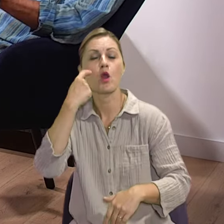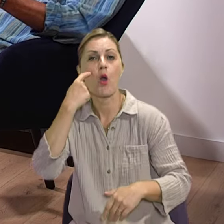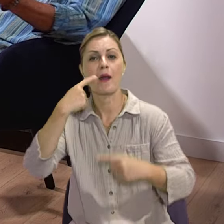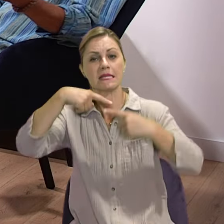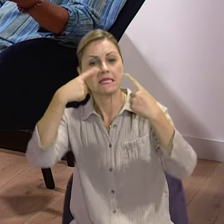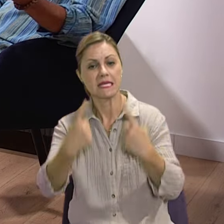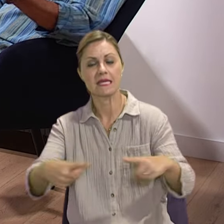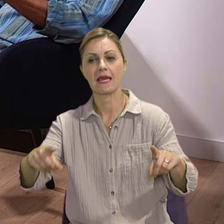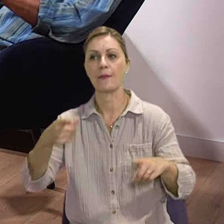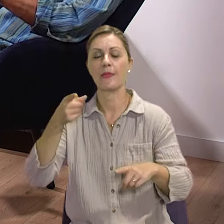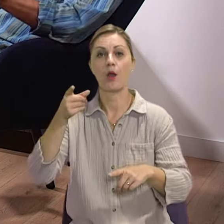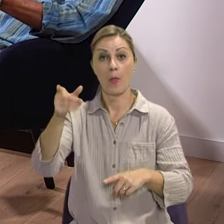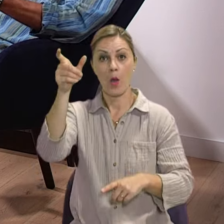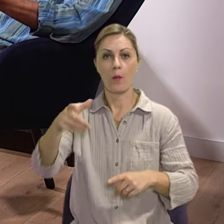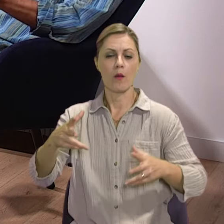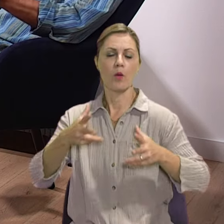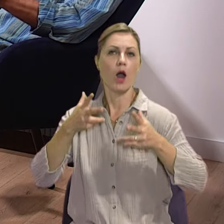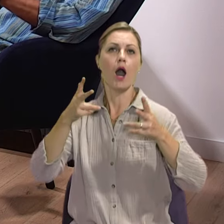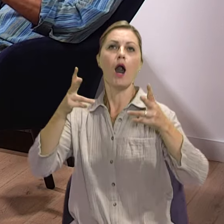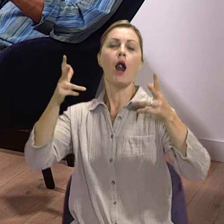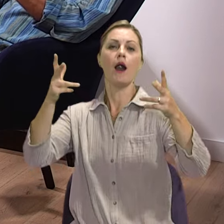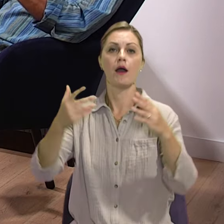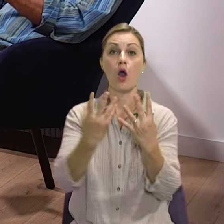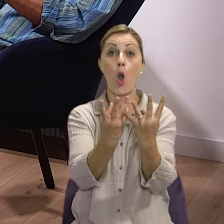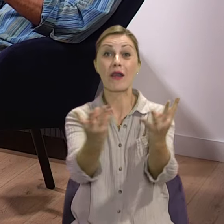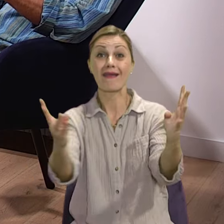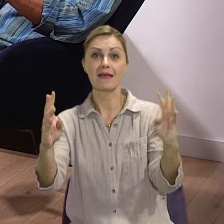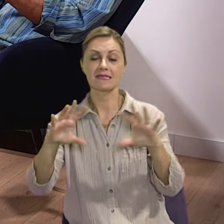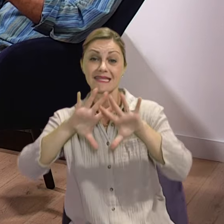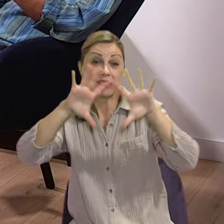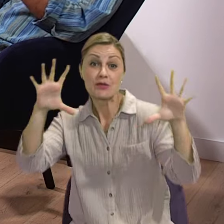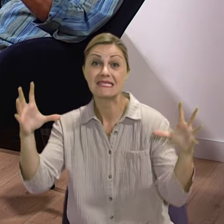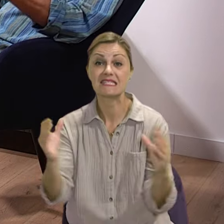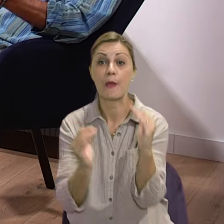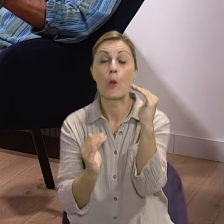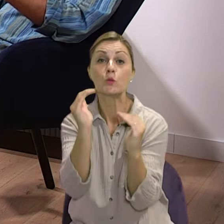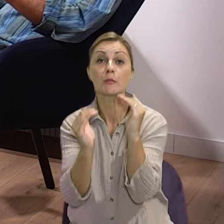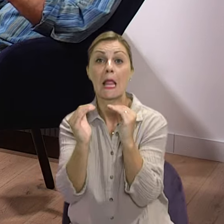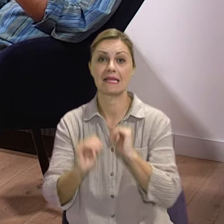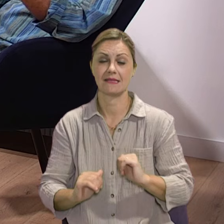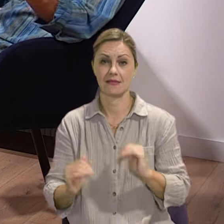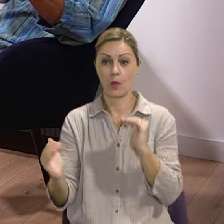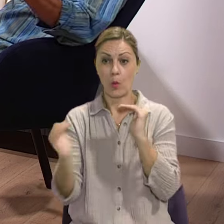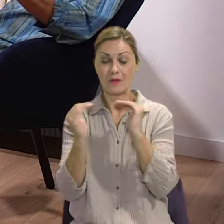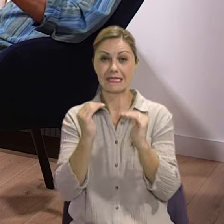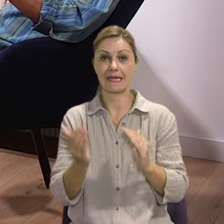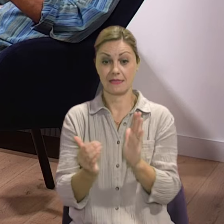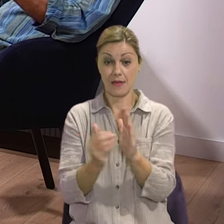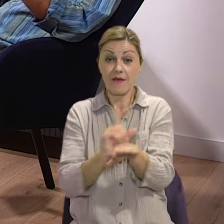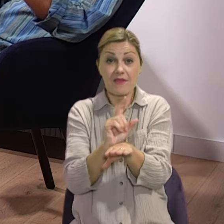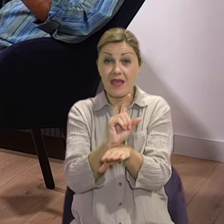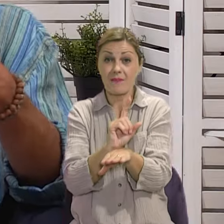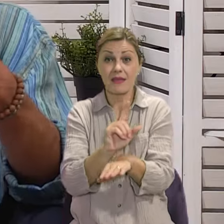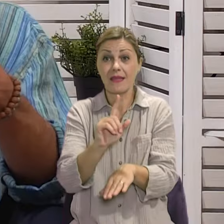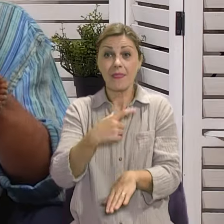su 4 mjeseca se samo družili oko toga, upoznavali, pričali o režiji, nalazili.